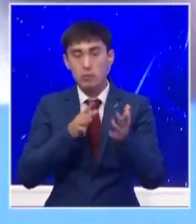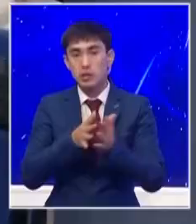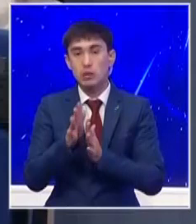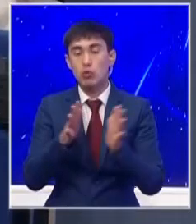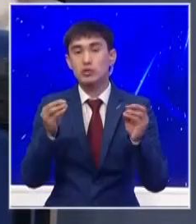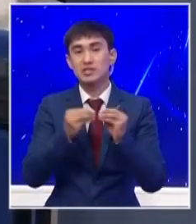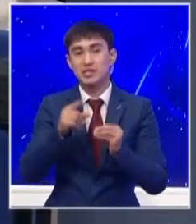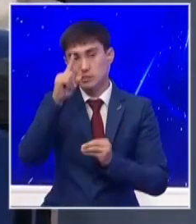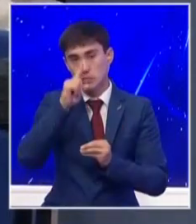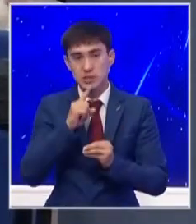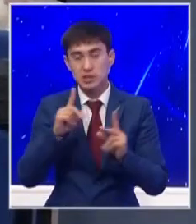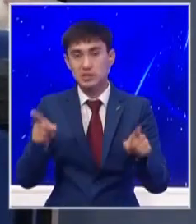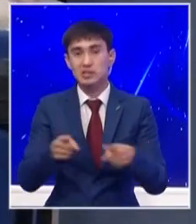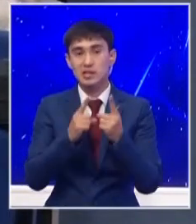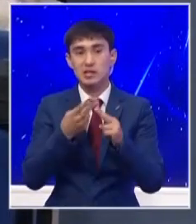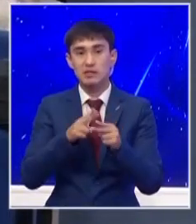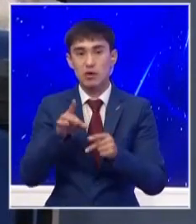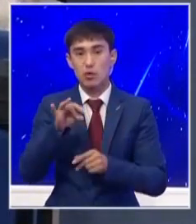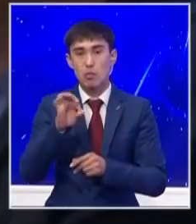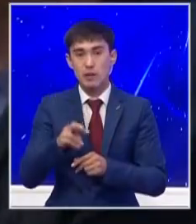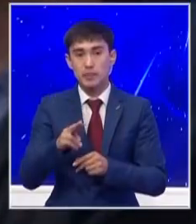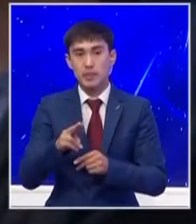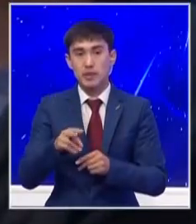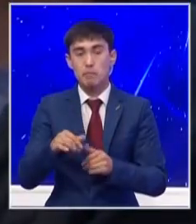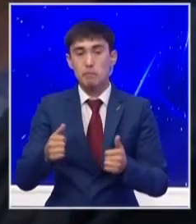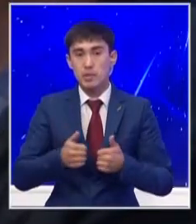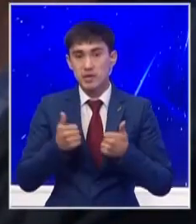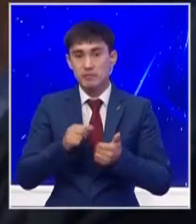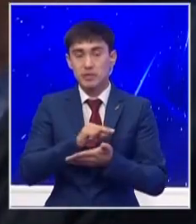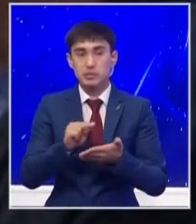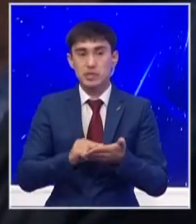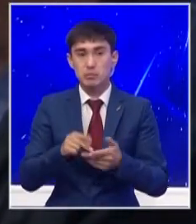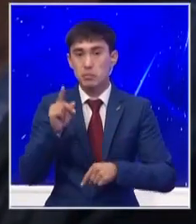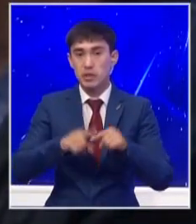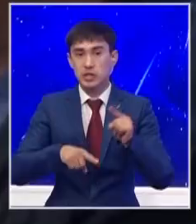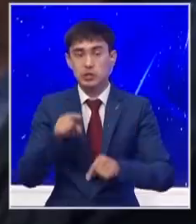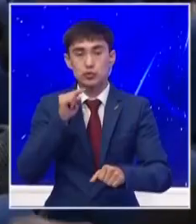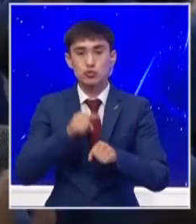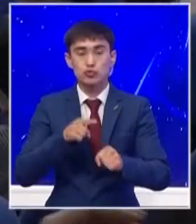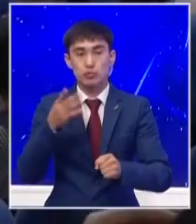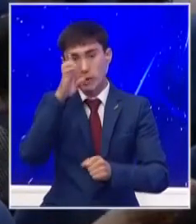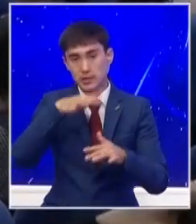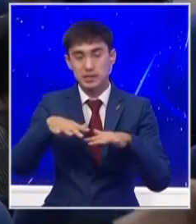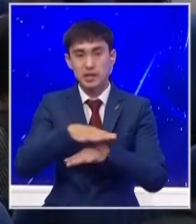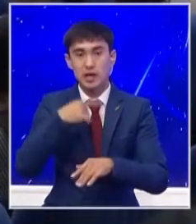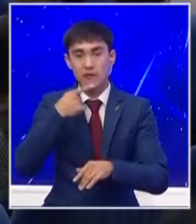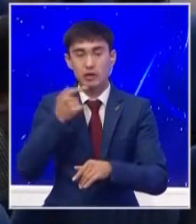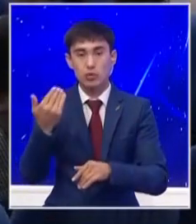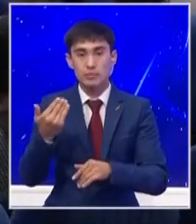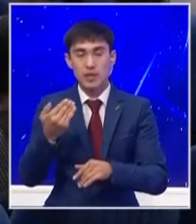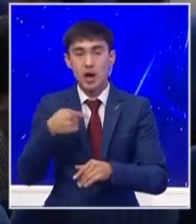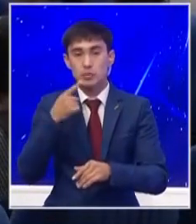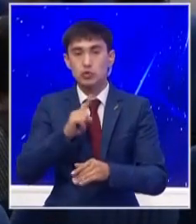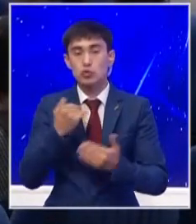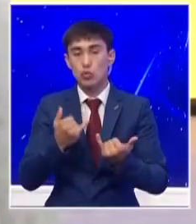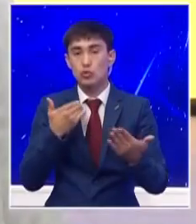более 10 месяцев на создание этого романа. Лейтмотивом написания стали «патриотические чувства к моей стране», говорит он. Отметим,